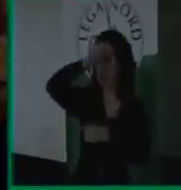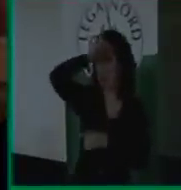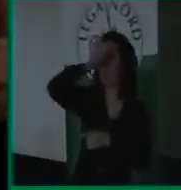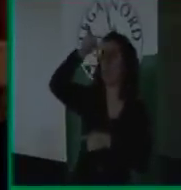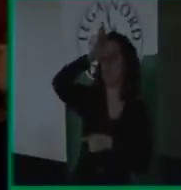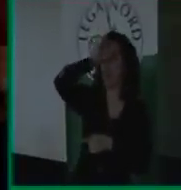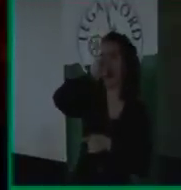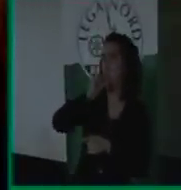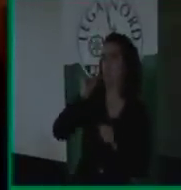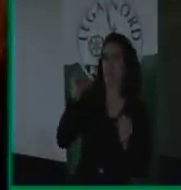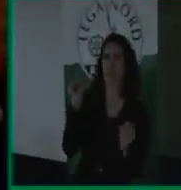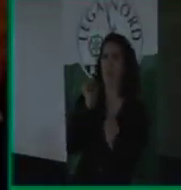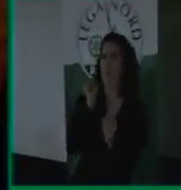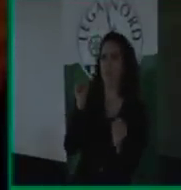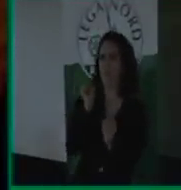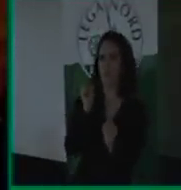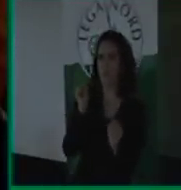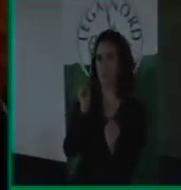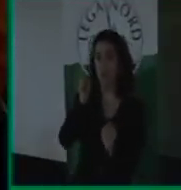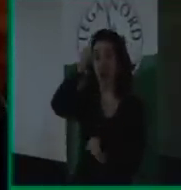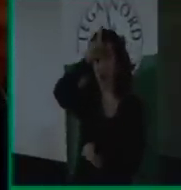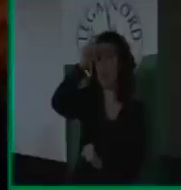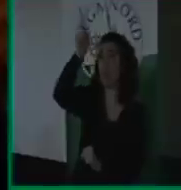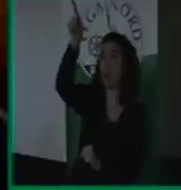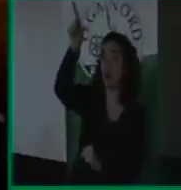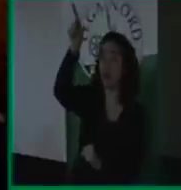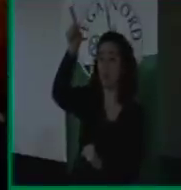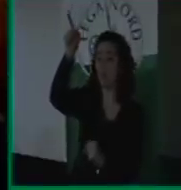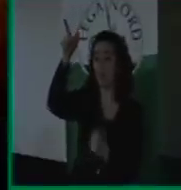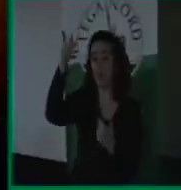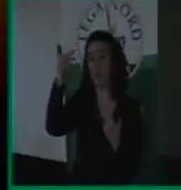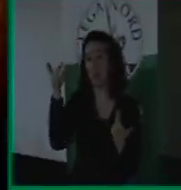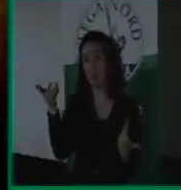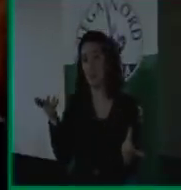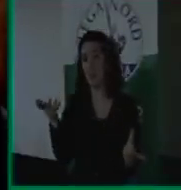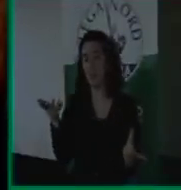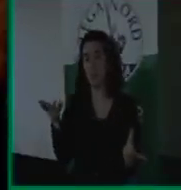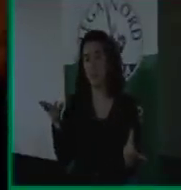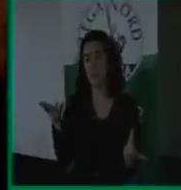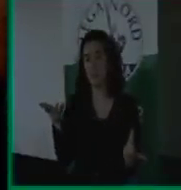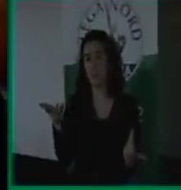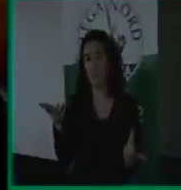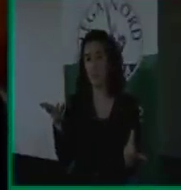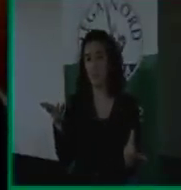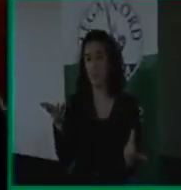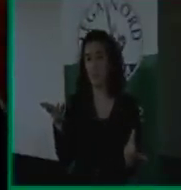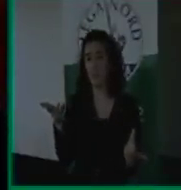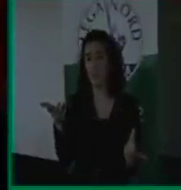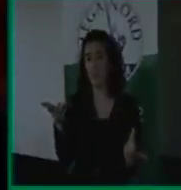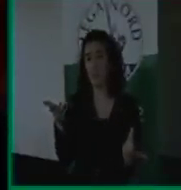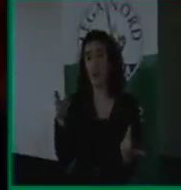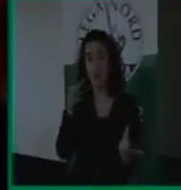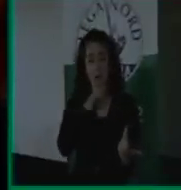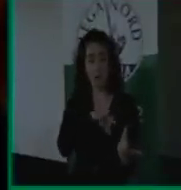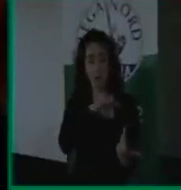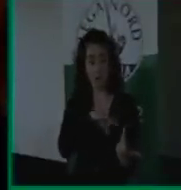Ah cioè lei ha un paese la Germania che ha un un attivo nella